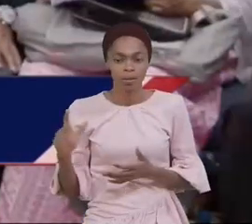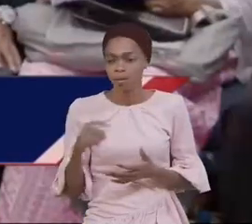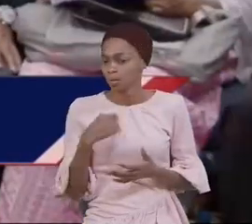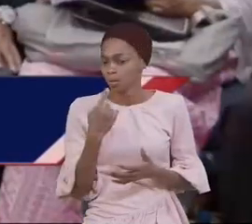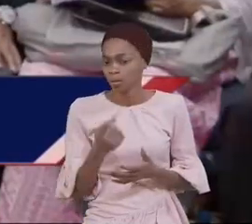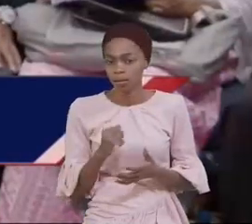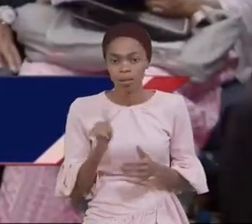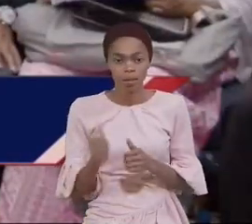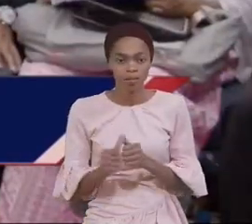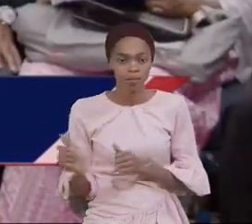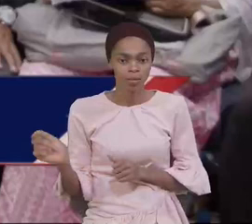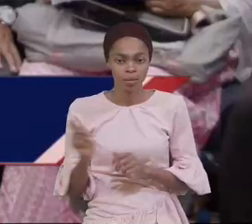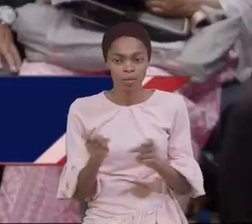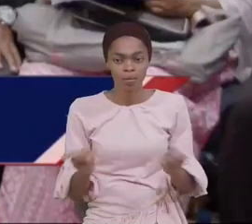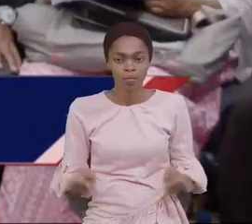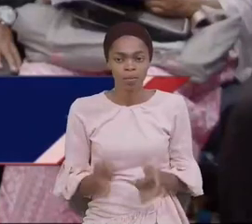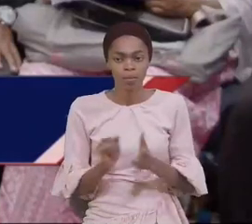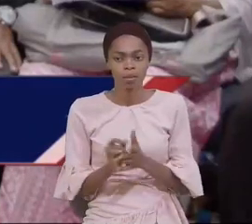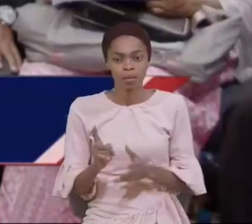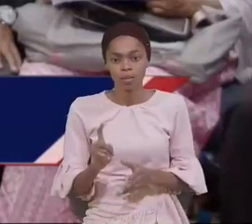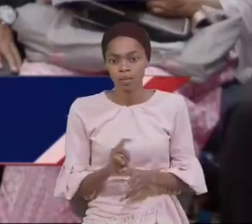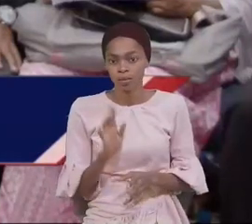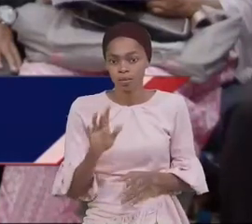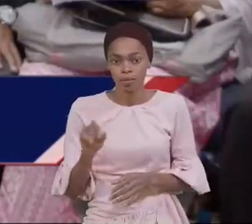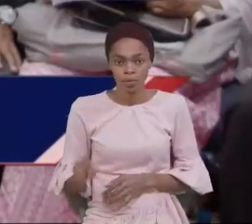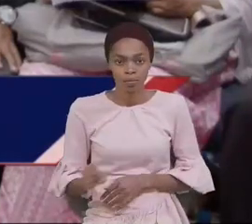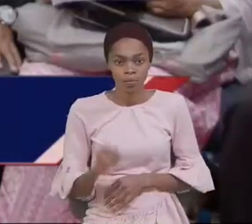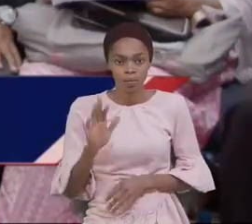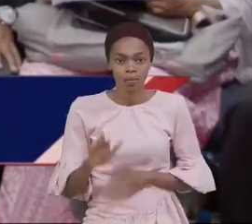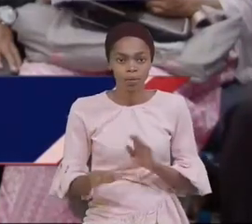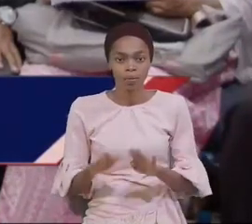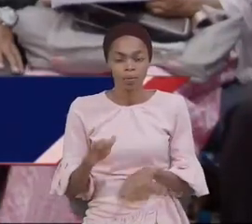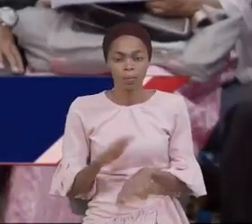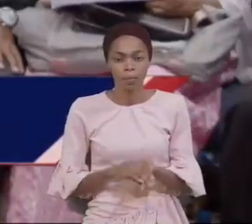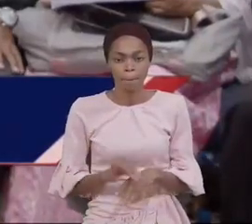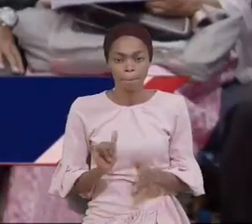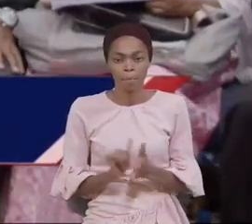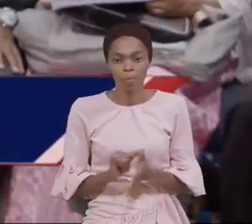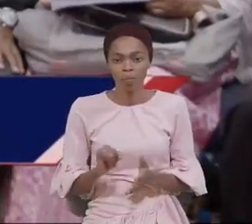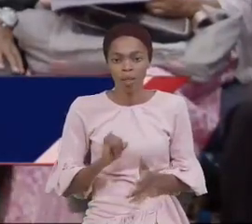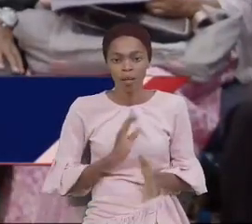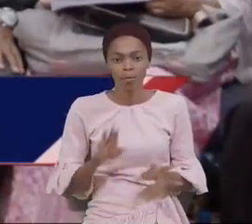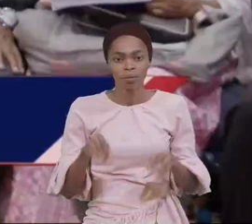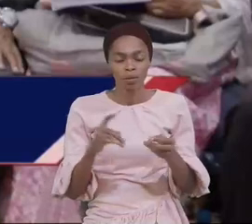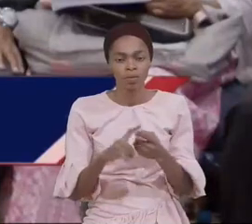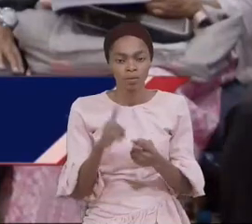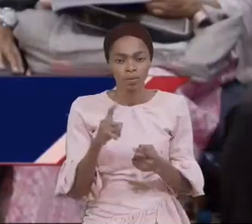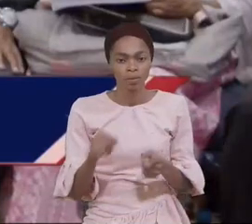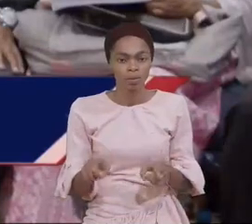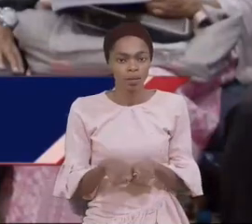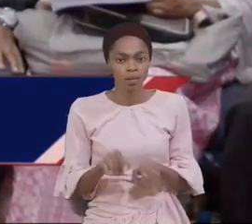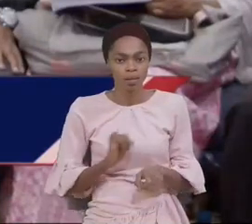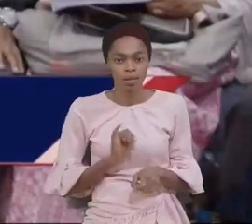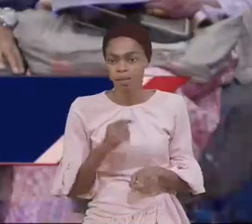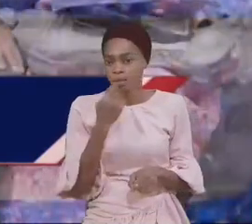tout lieu que foulera la plante de votre pied, je vous le donne, comme je l'ai